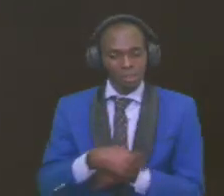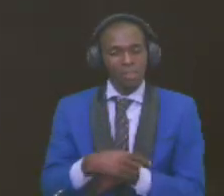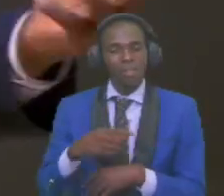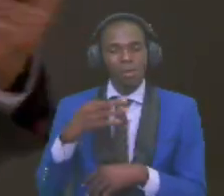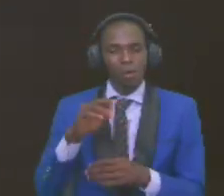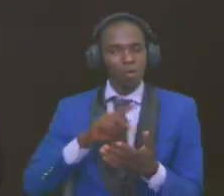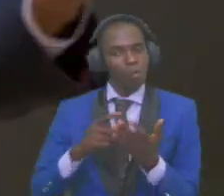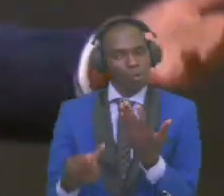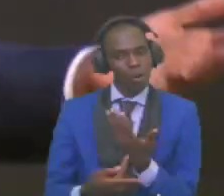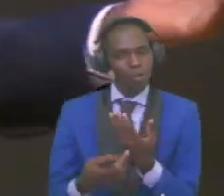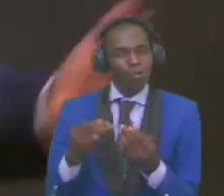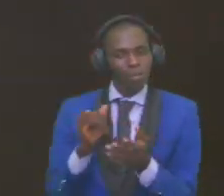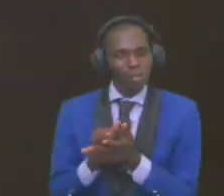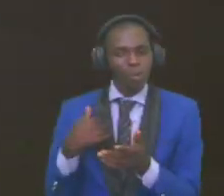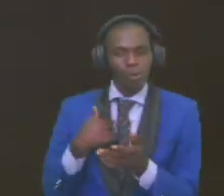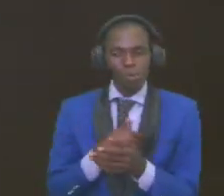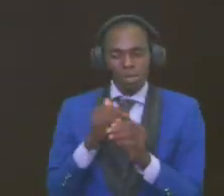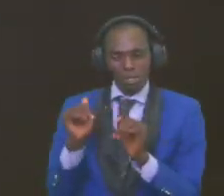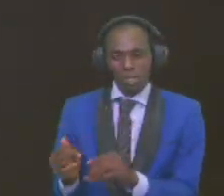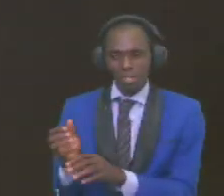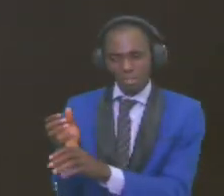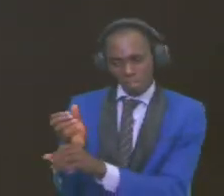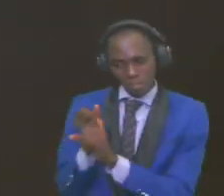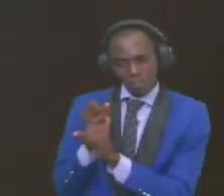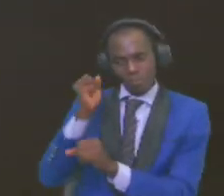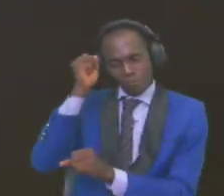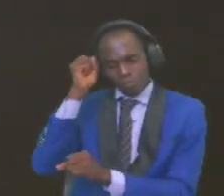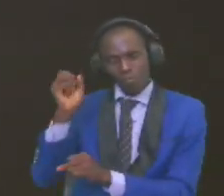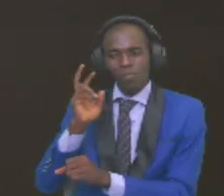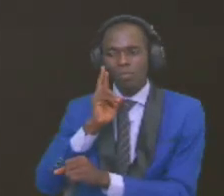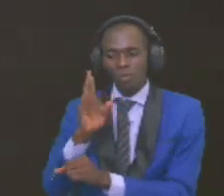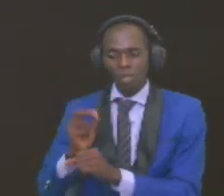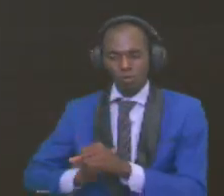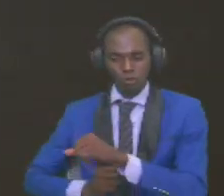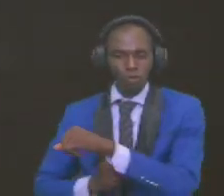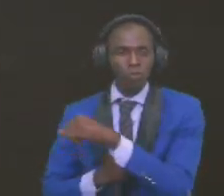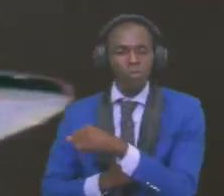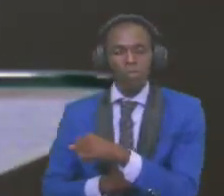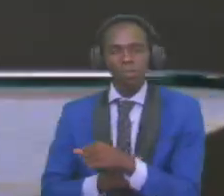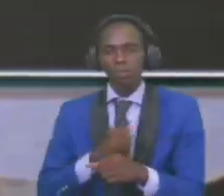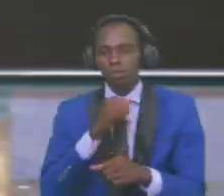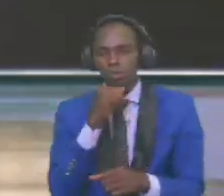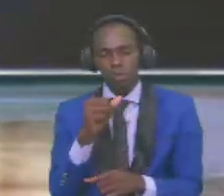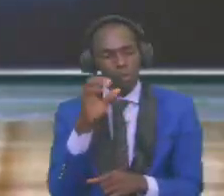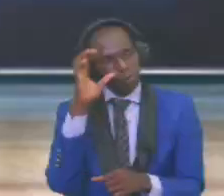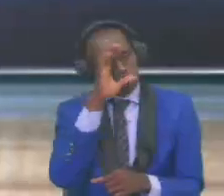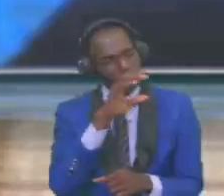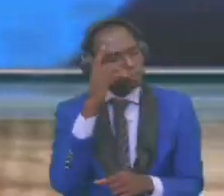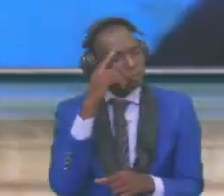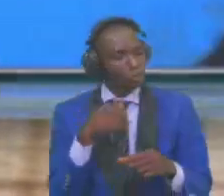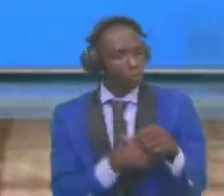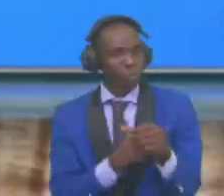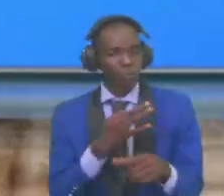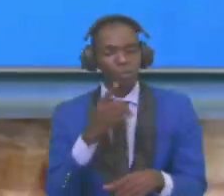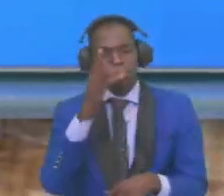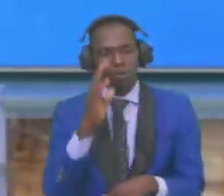afin que nous soyons en mesure d'avoir son soutien on ne cherche pas tu ne fais pas le soutien de dieu